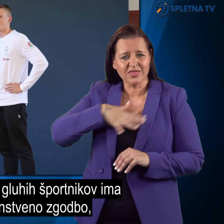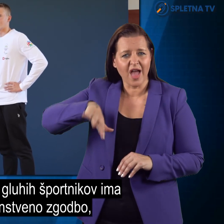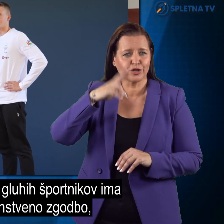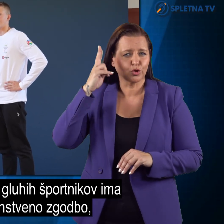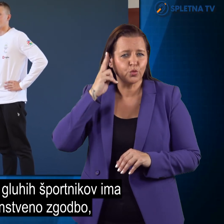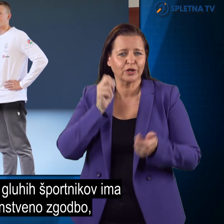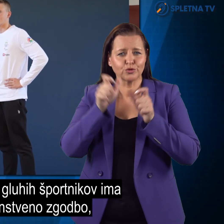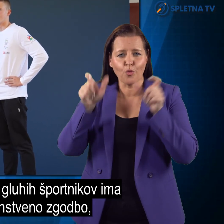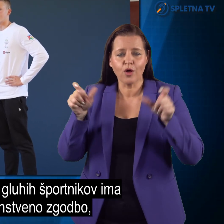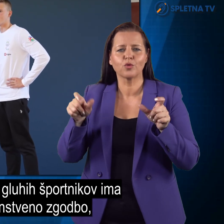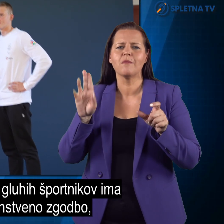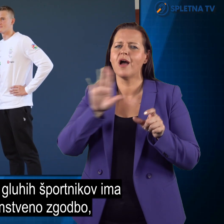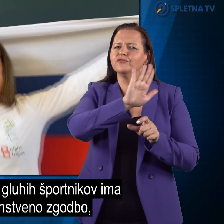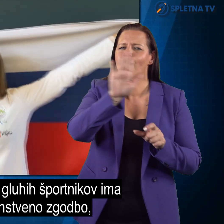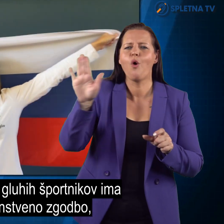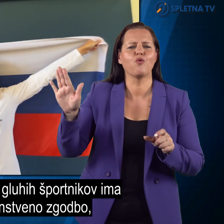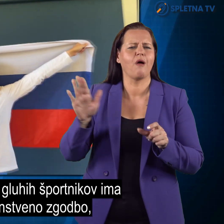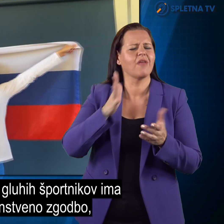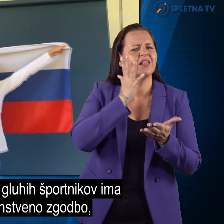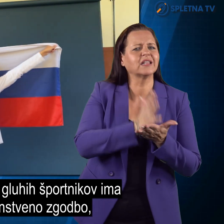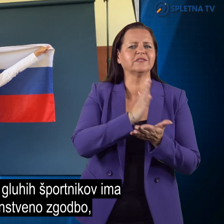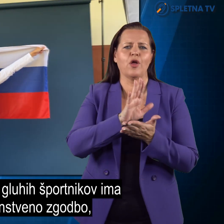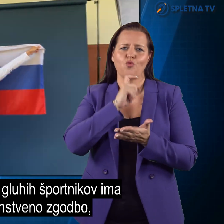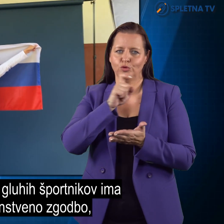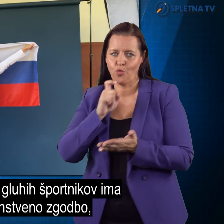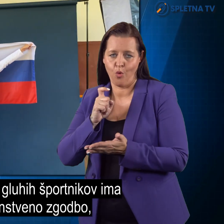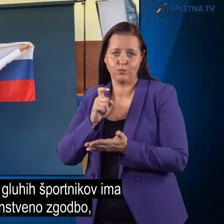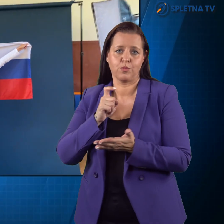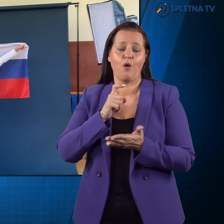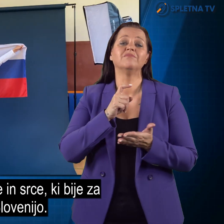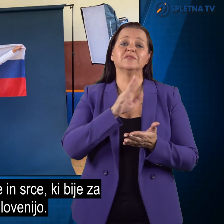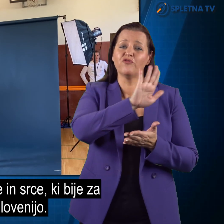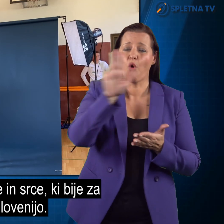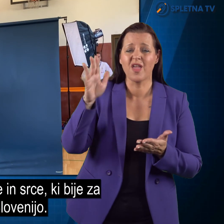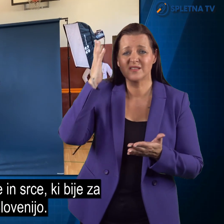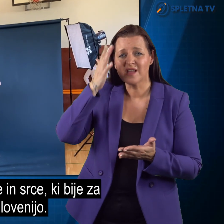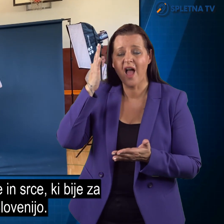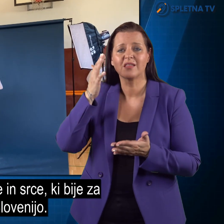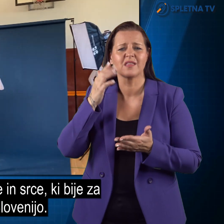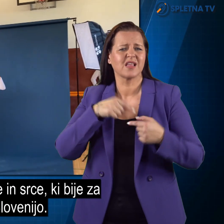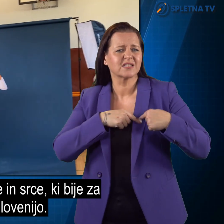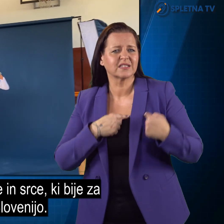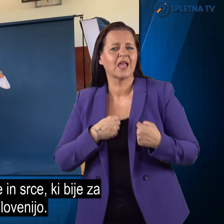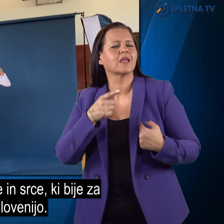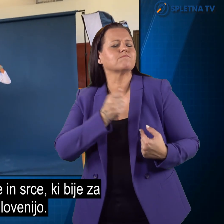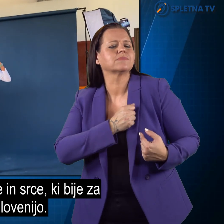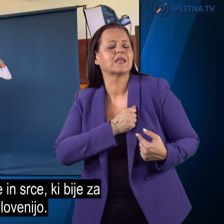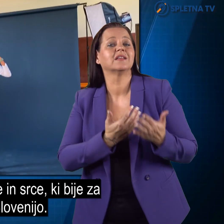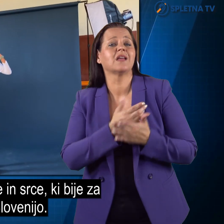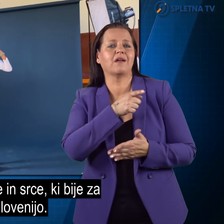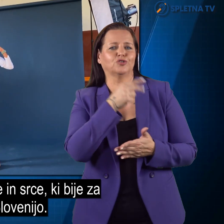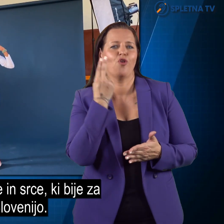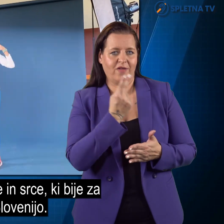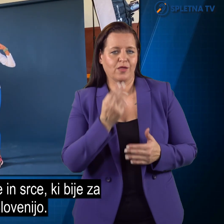Vsak od naših gluhih športnikov ima svojo edinstveno zgodbo, svoje sanje in srce, ki bije za